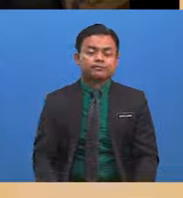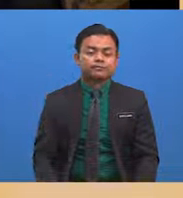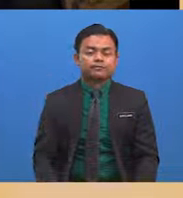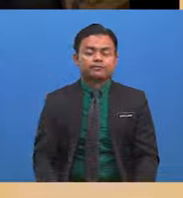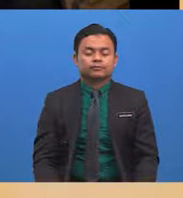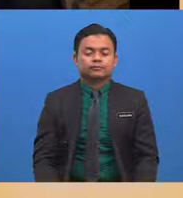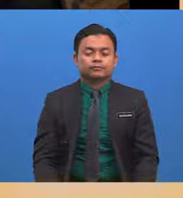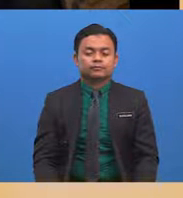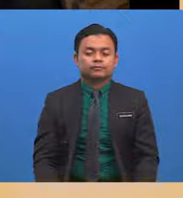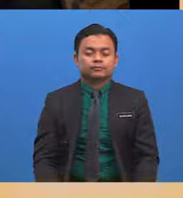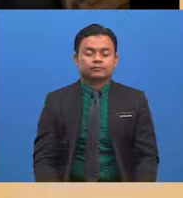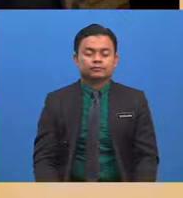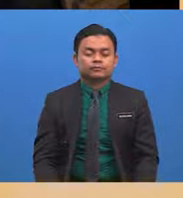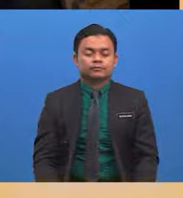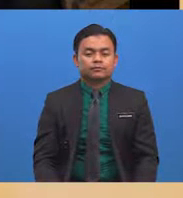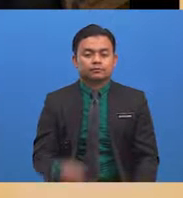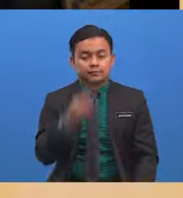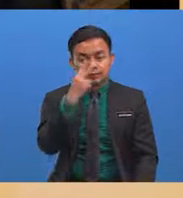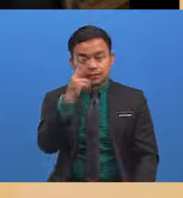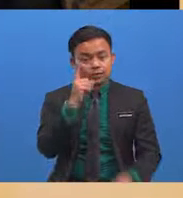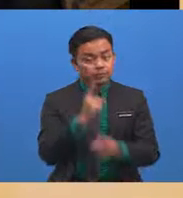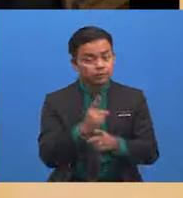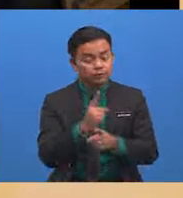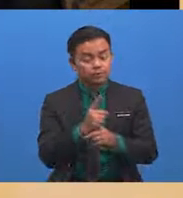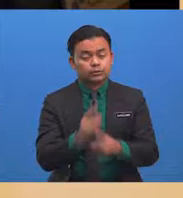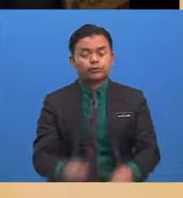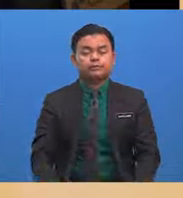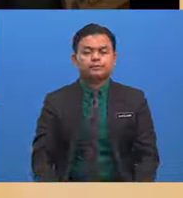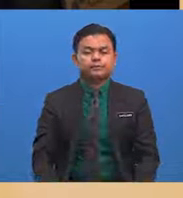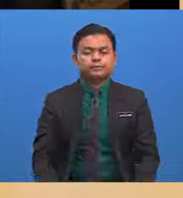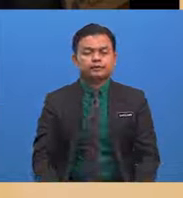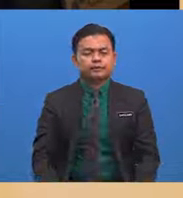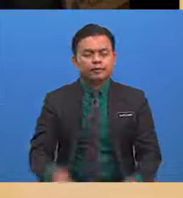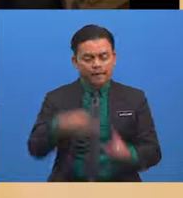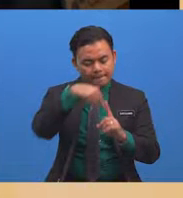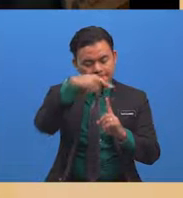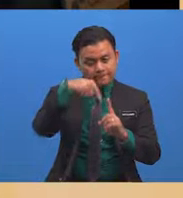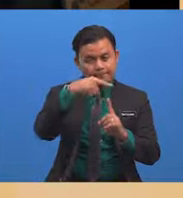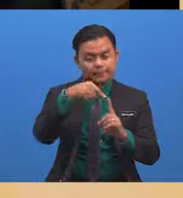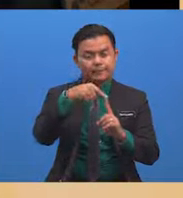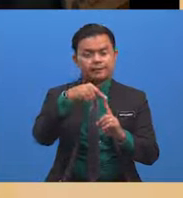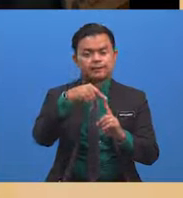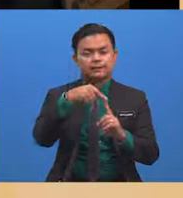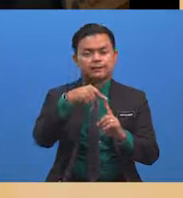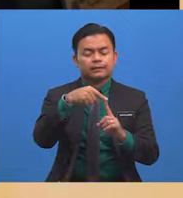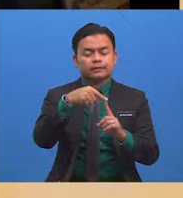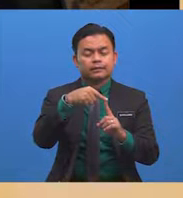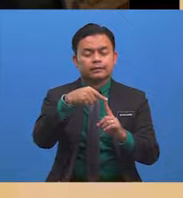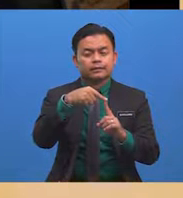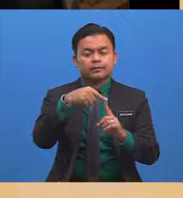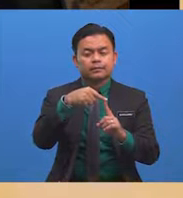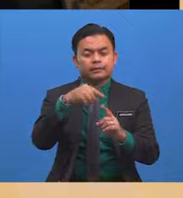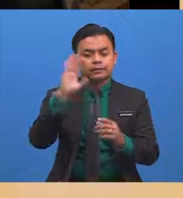Tapi kalau kamu lihat dengan teliti, apabila orientasi cermin itu